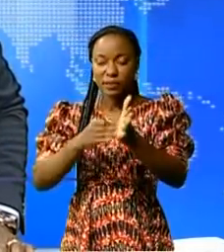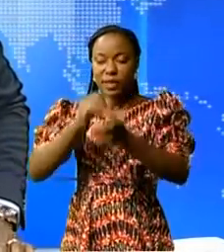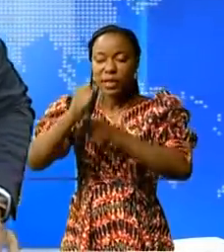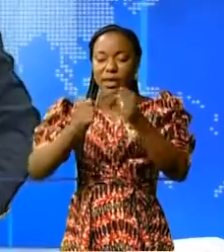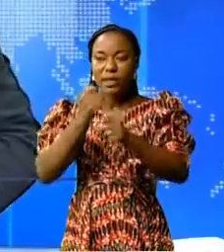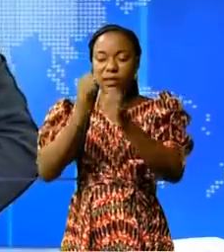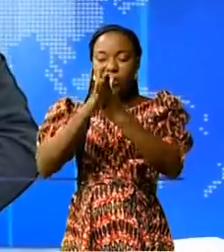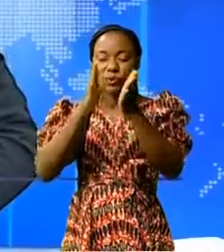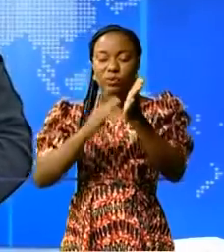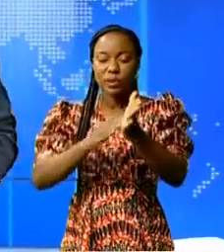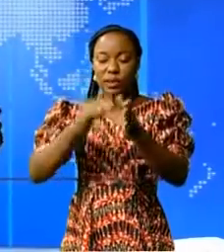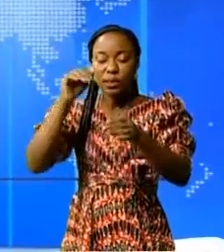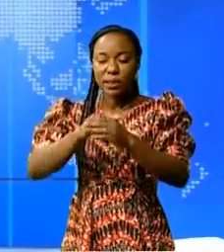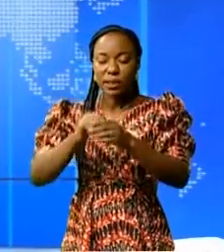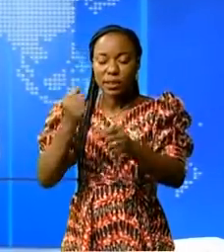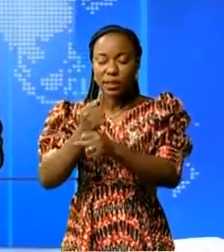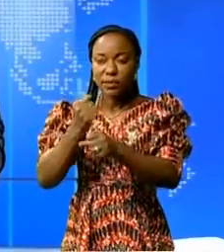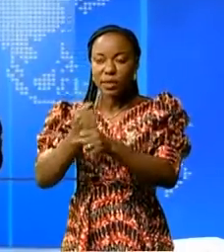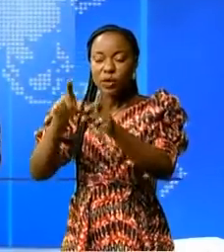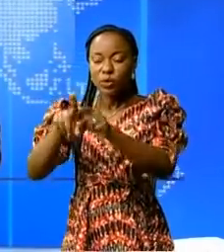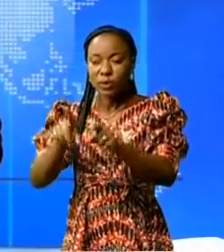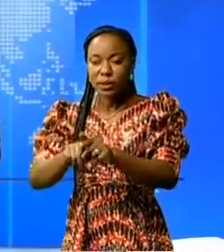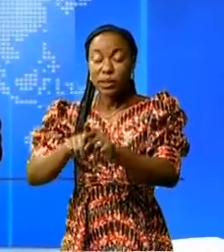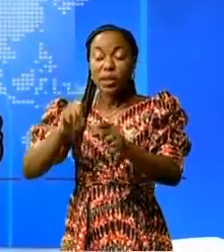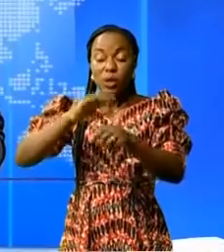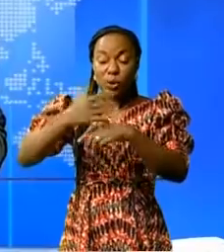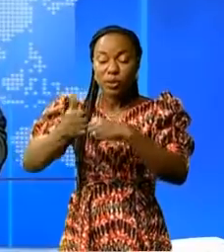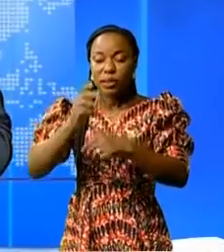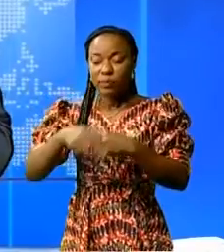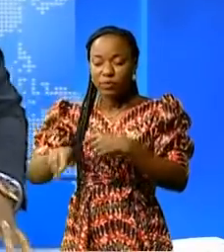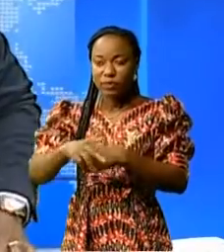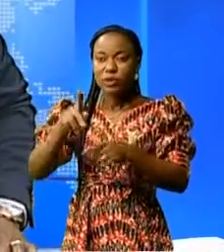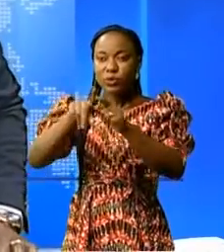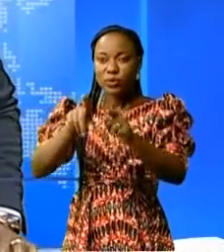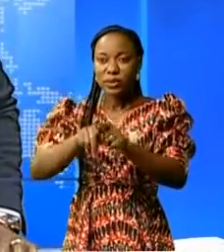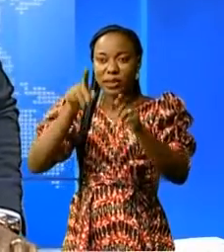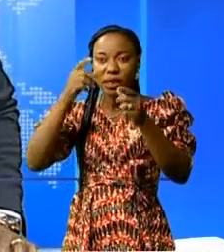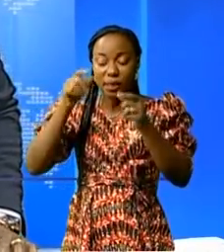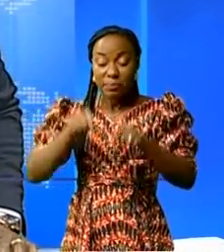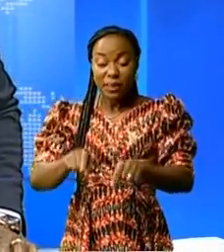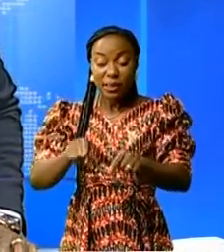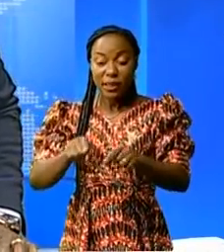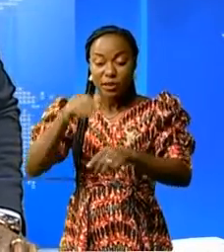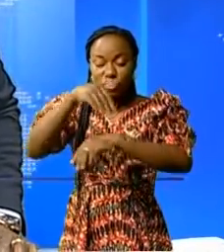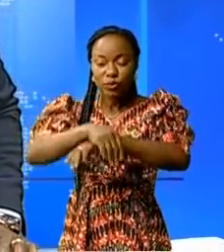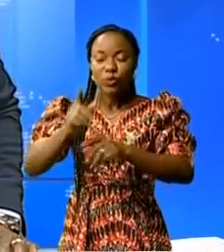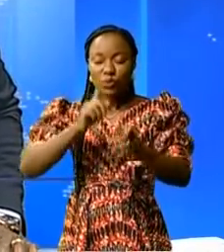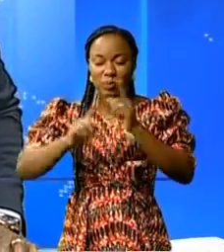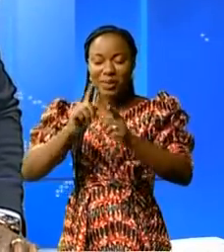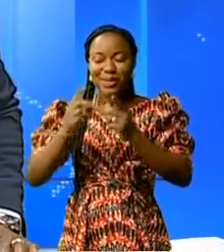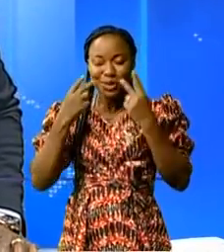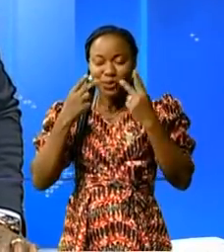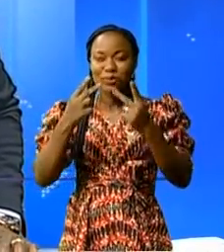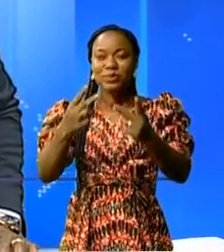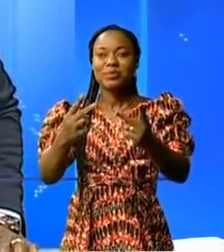en option commercial et gestion le résultat des autres provinces sont également disponibles nous dit c'est vers il pascal